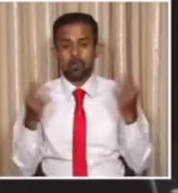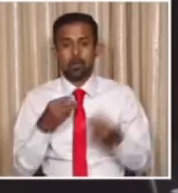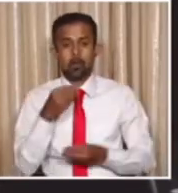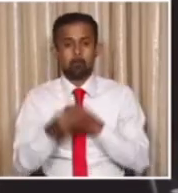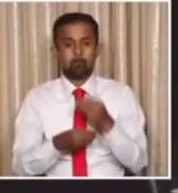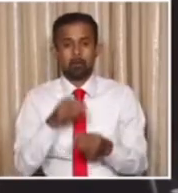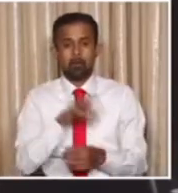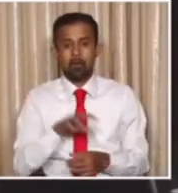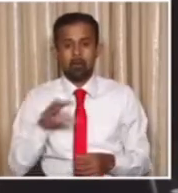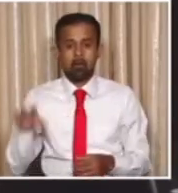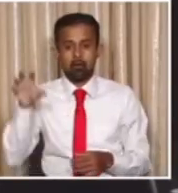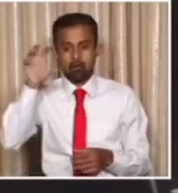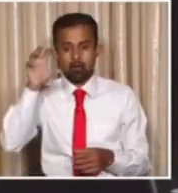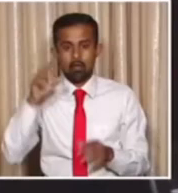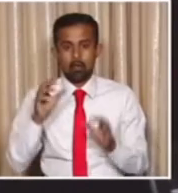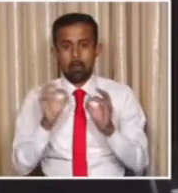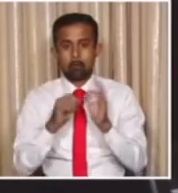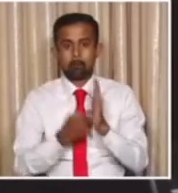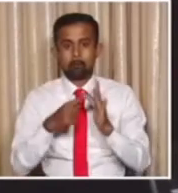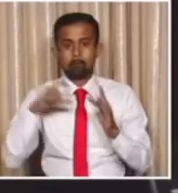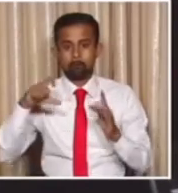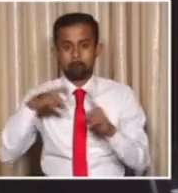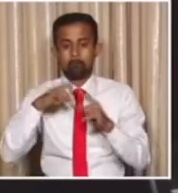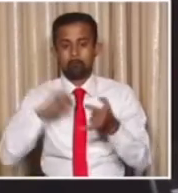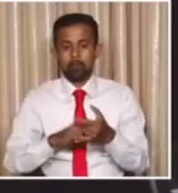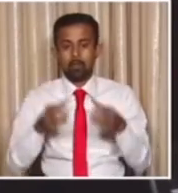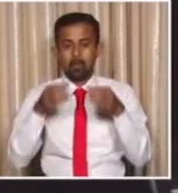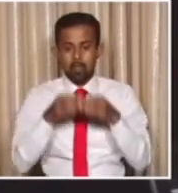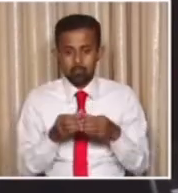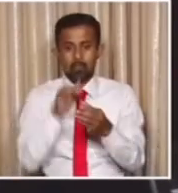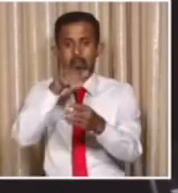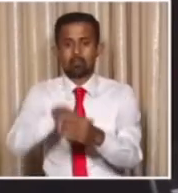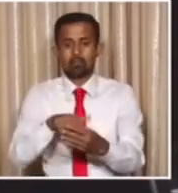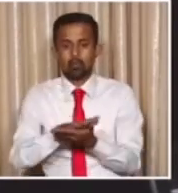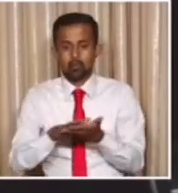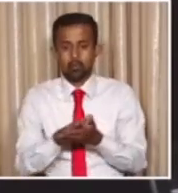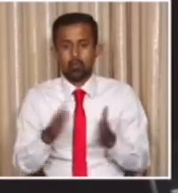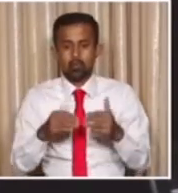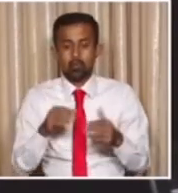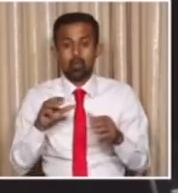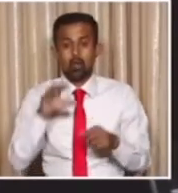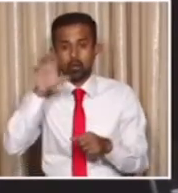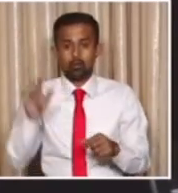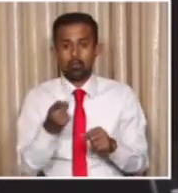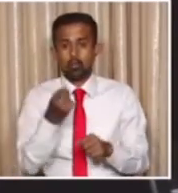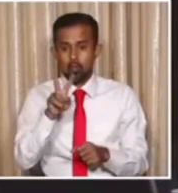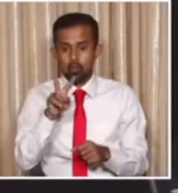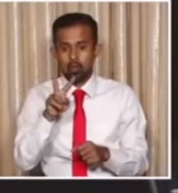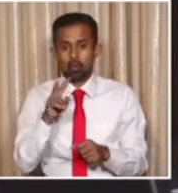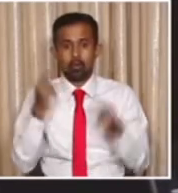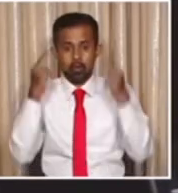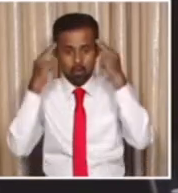වෙළඳපොළවල් තියෙන රටවල් ඒ බ්‍රික්ස් කියන රාජ්‍ය එකමුතුවට එකතු වෙන්න දැන් සූදානම් වෙනවා තව රටවල් 12කට වඩා.